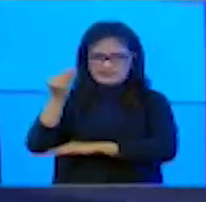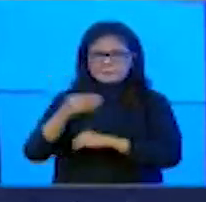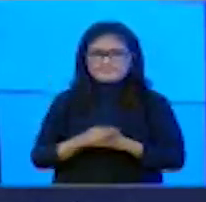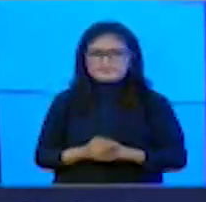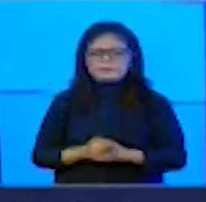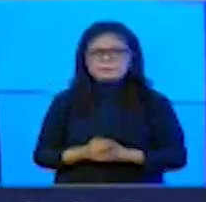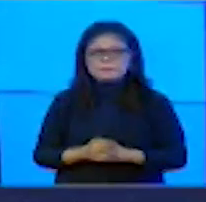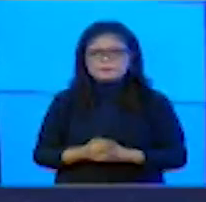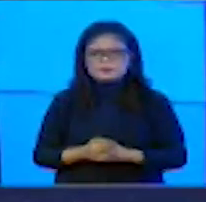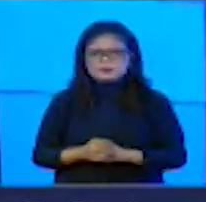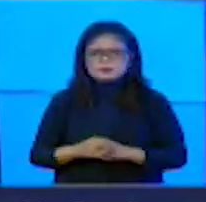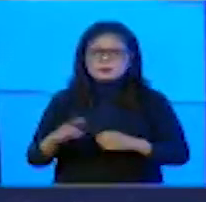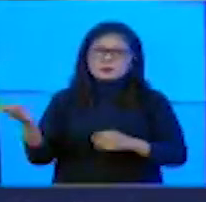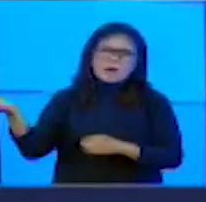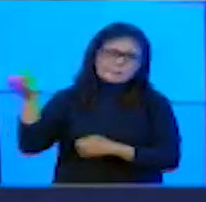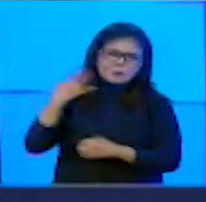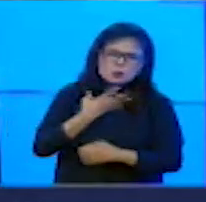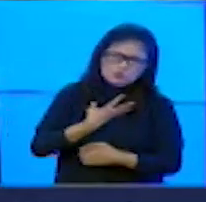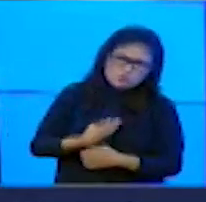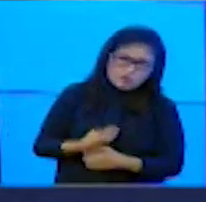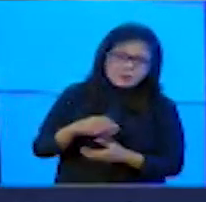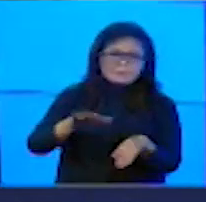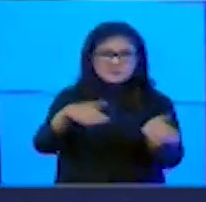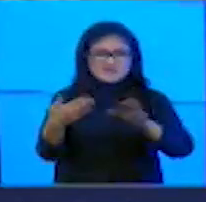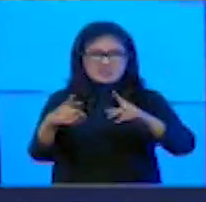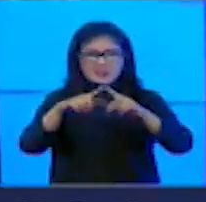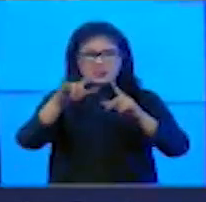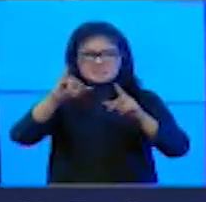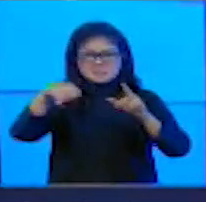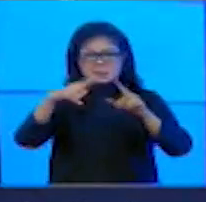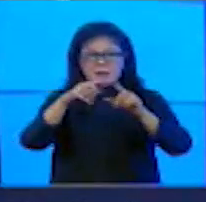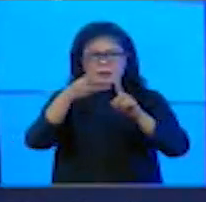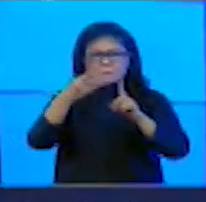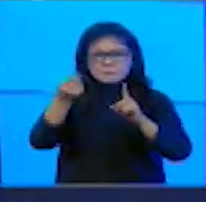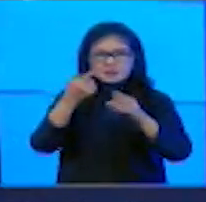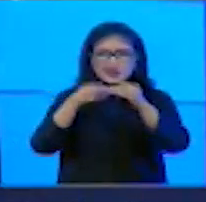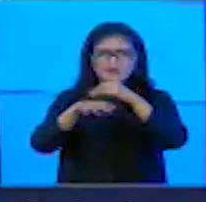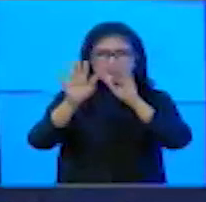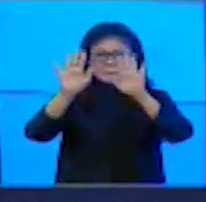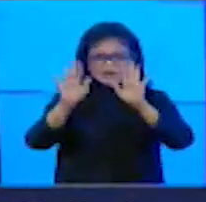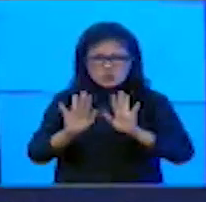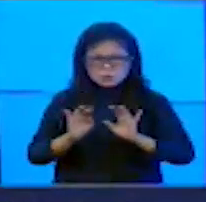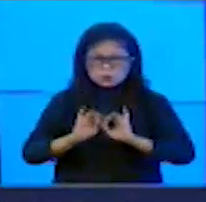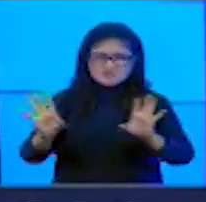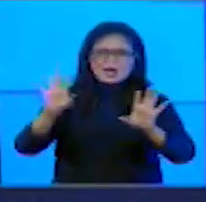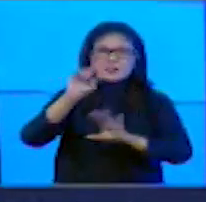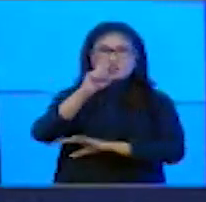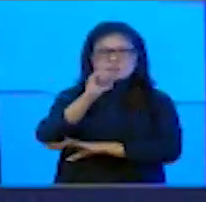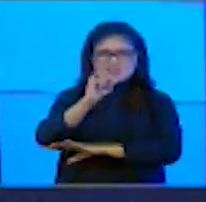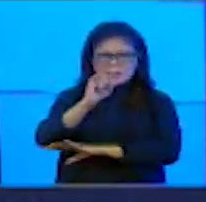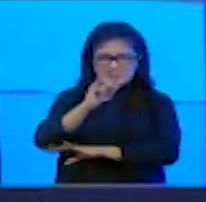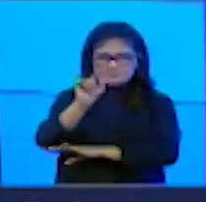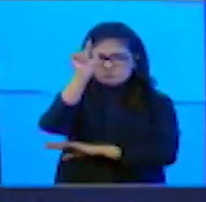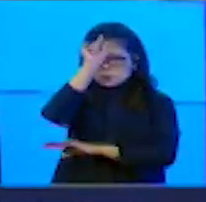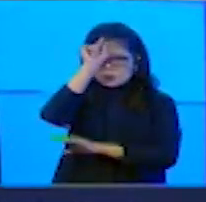Kabar duka wafatnya Syekh Ali Jaber disampaikan melalui postingan media sosial Instagram Ustadz Yusuf Mansur.